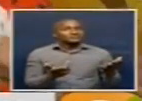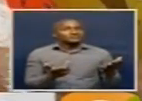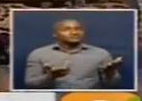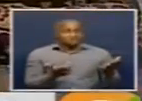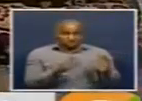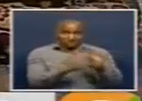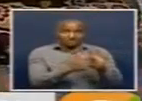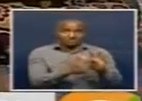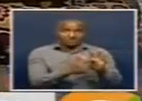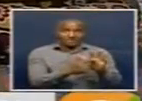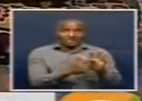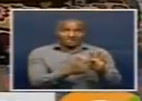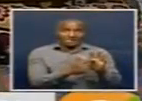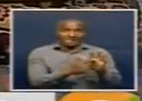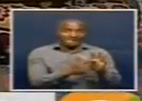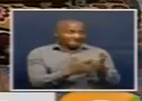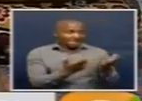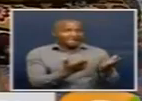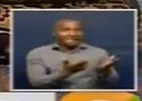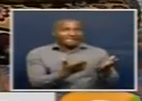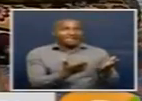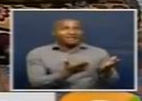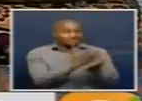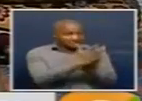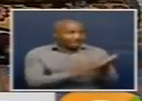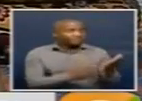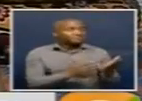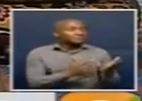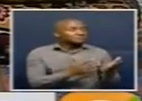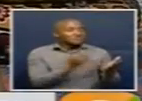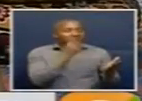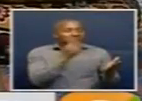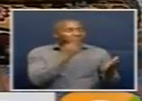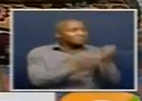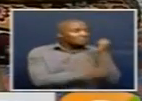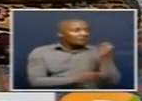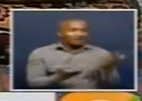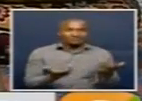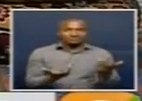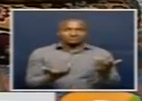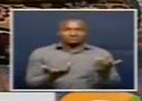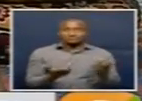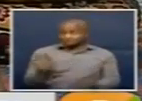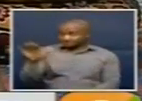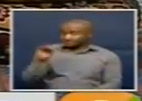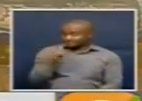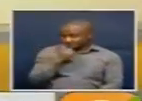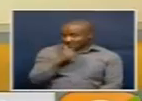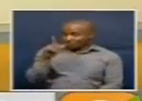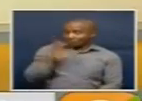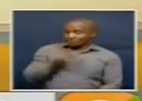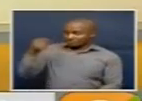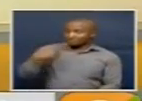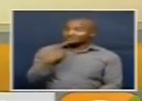mama. Lakini hapo wengine ukataa, kunyonyesha. Unazungumzia swala la kwamba huyo mtoto anaathirika. Kuna mama mmoja hapa